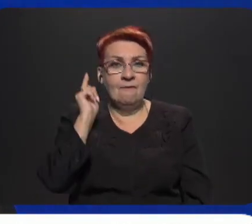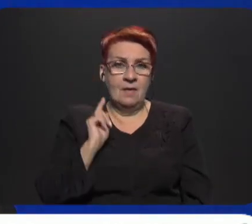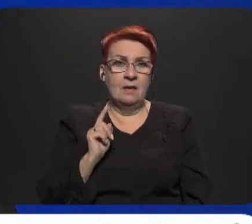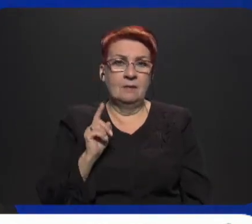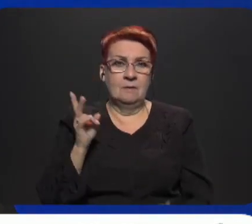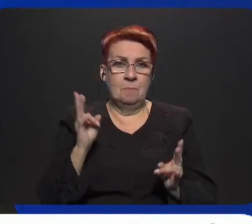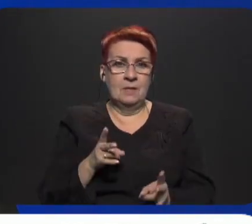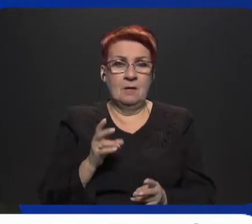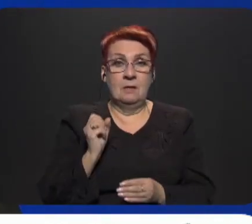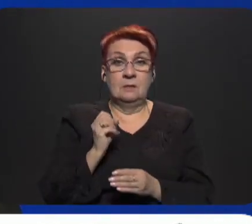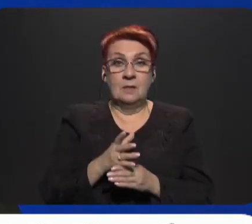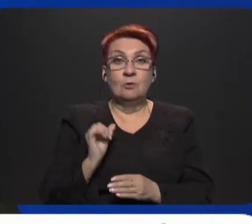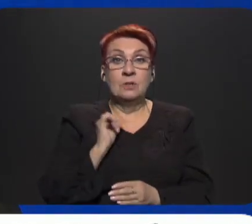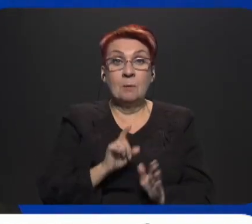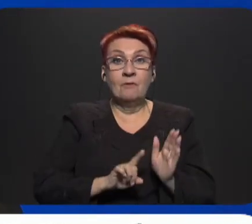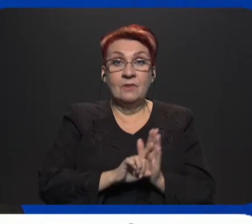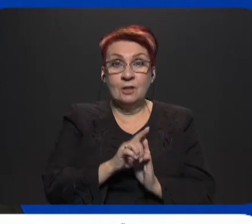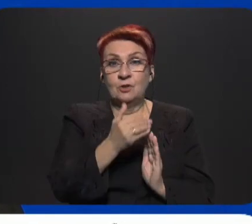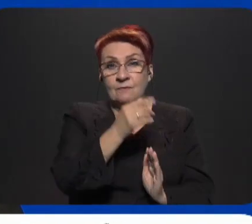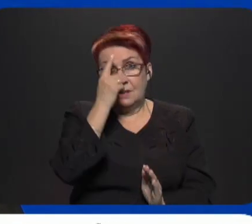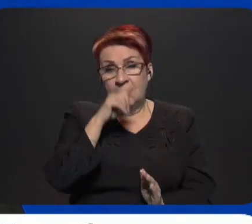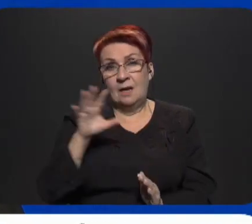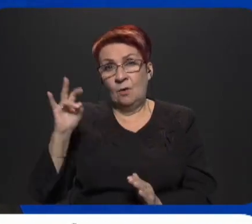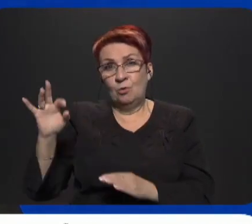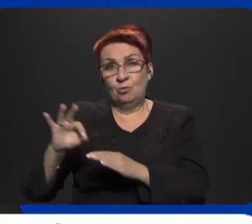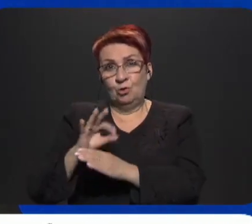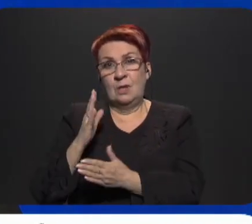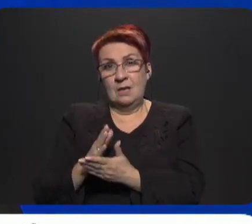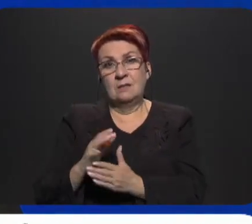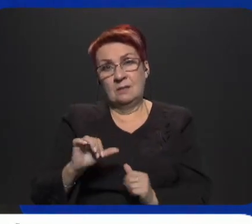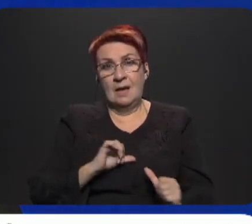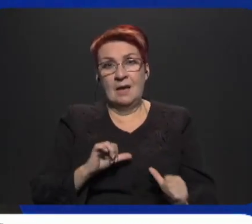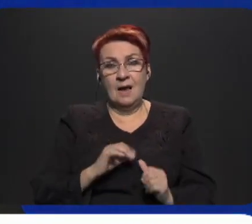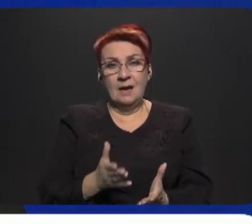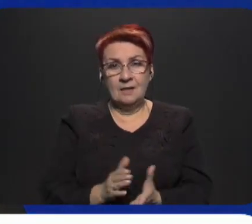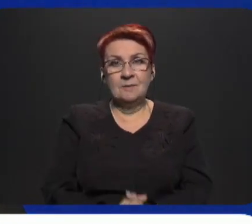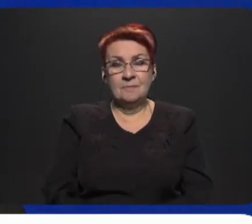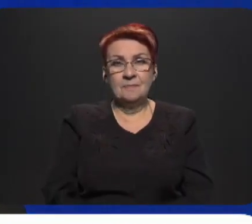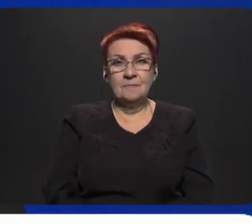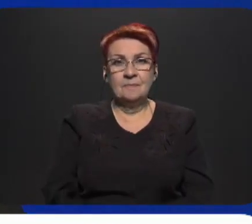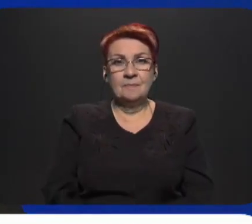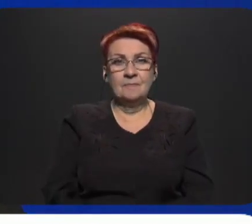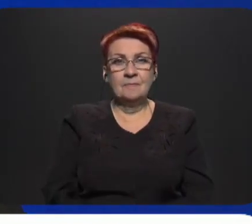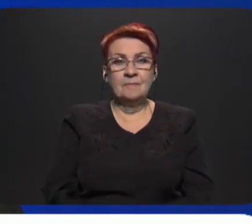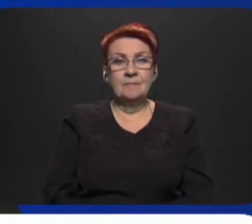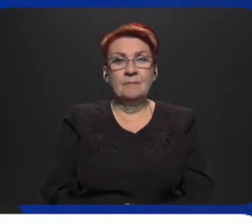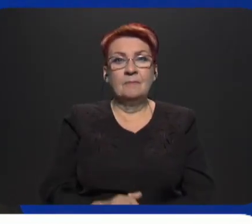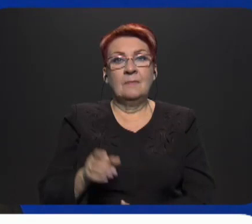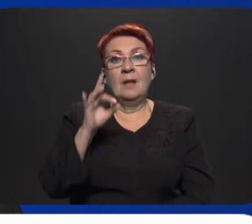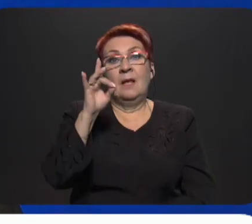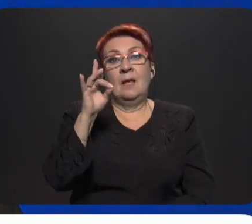что сразу с самого начала здесь лежит грех в этой основе. Развенчивайтесь,